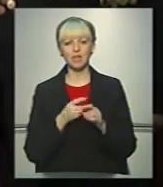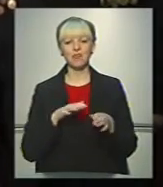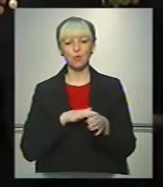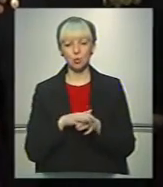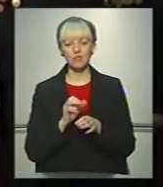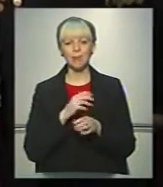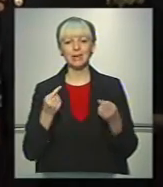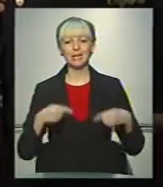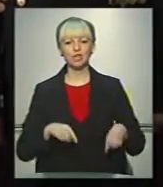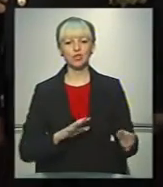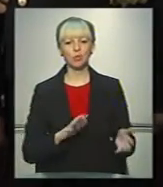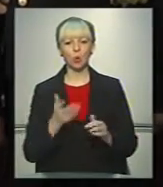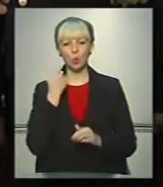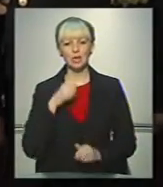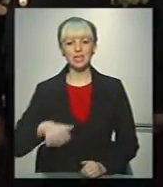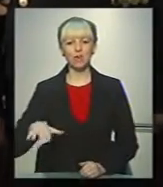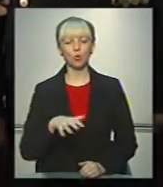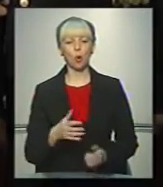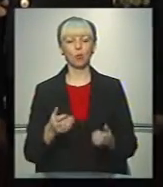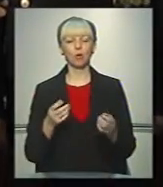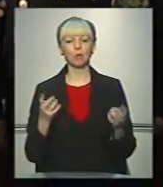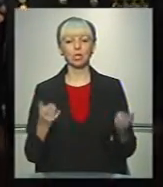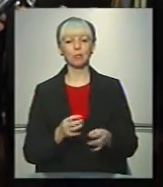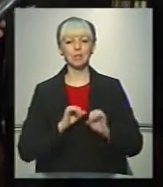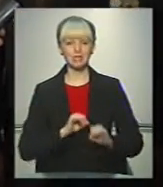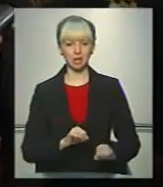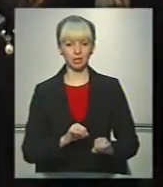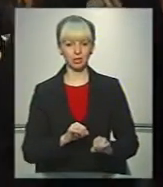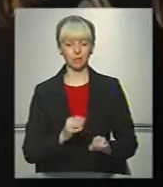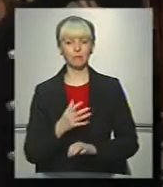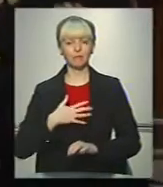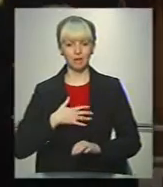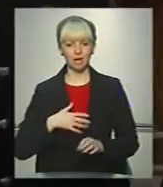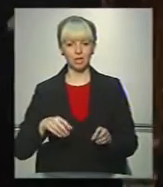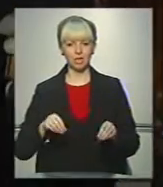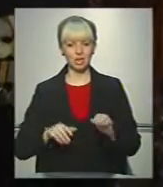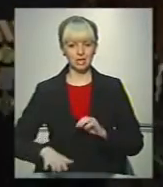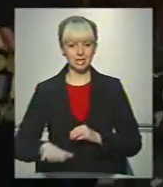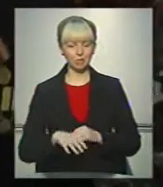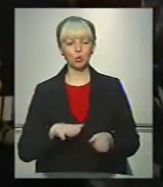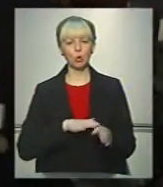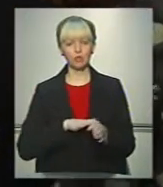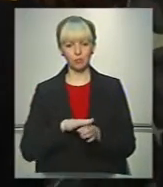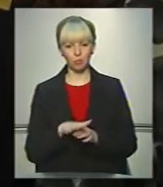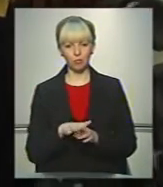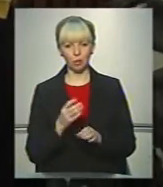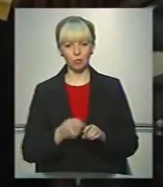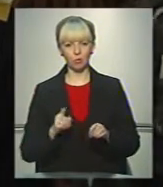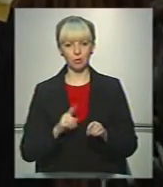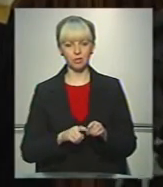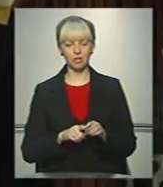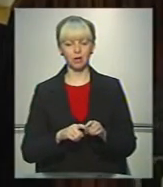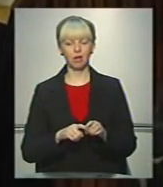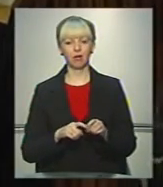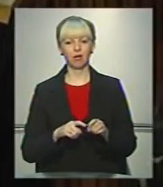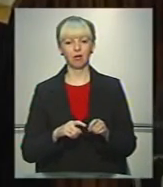коли Європа потребувала захисту. І саме на нашій землі проходили оці